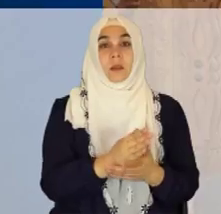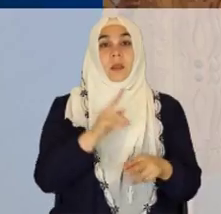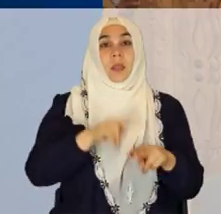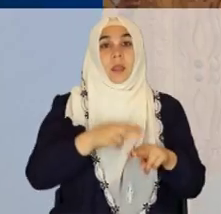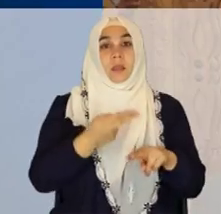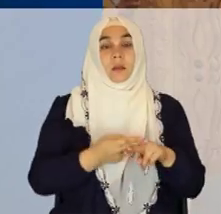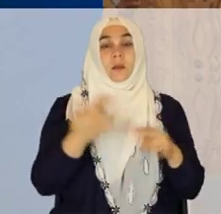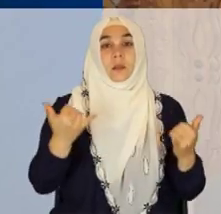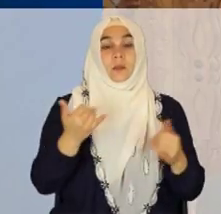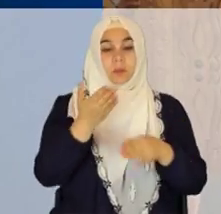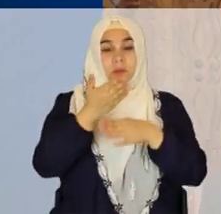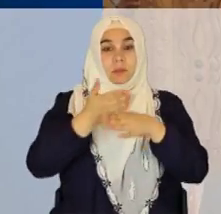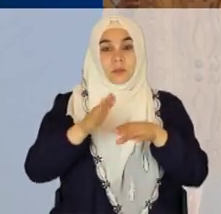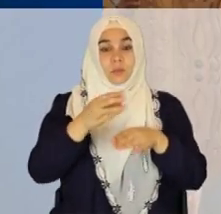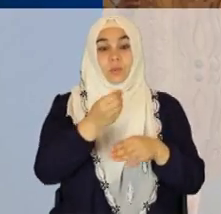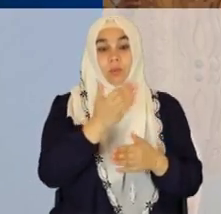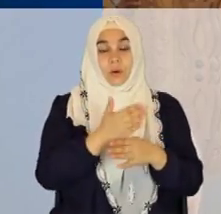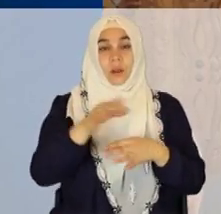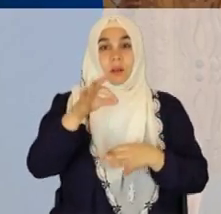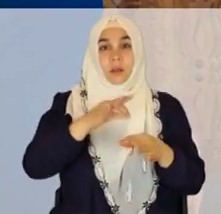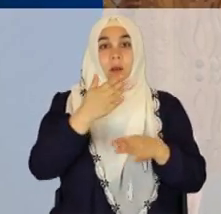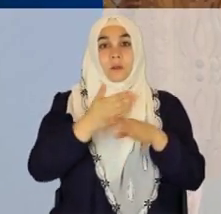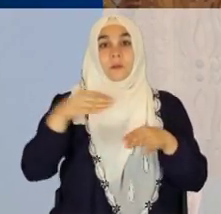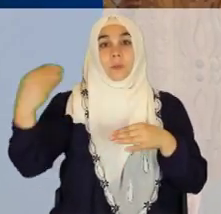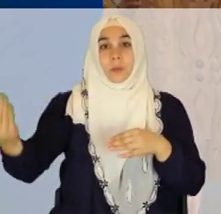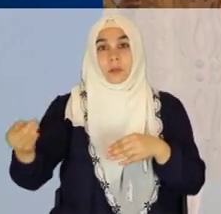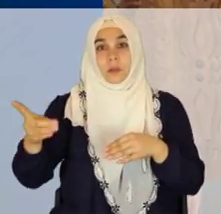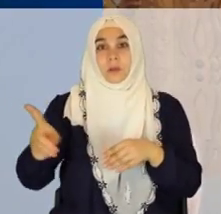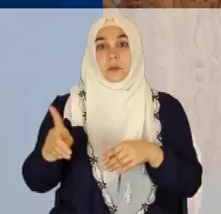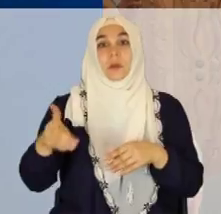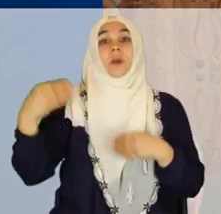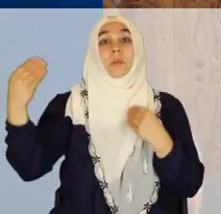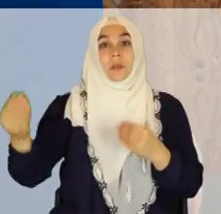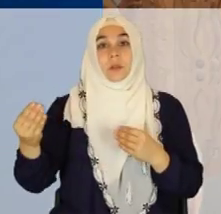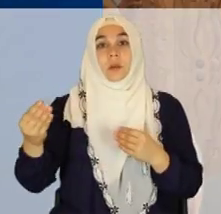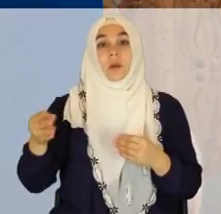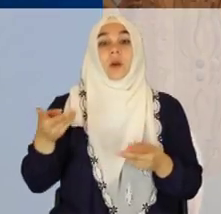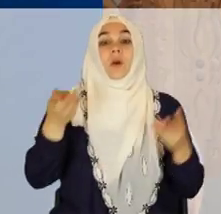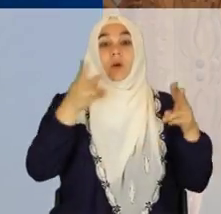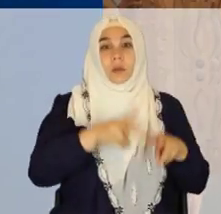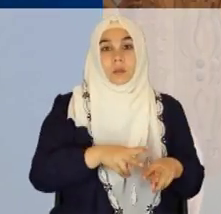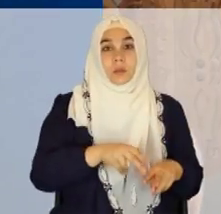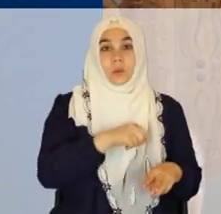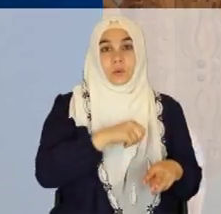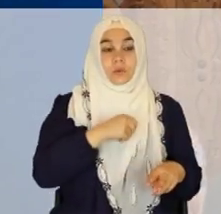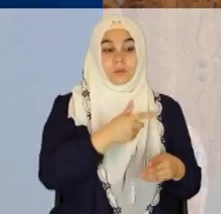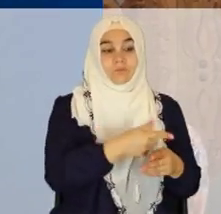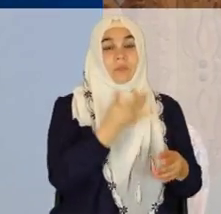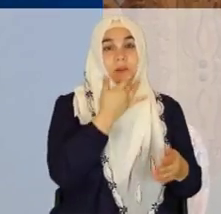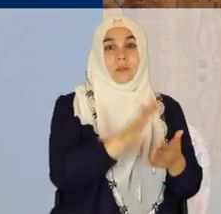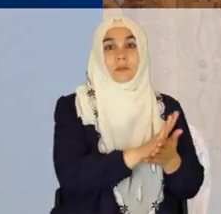Endi maxsus qismni chiqarib, obor egasiga berdimi? Bu o'sha qolgani tozalanadi.